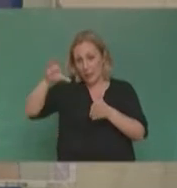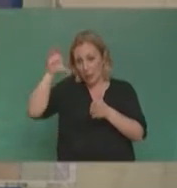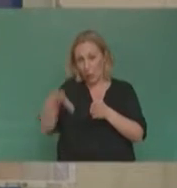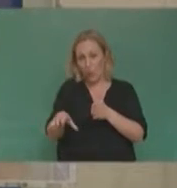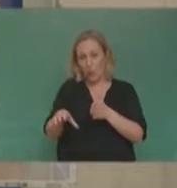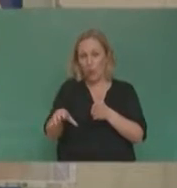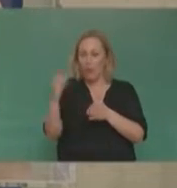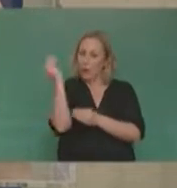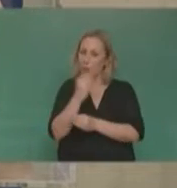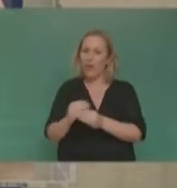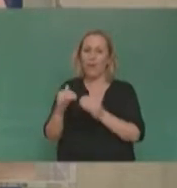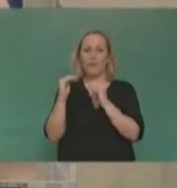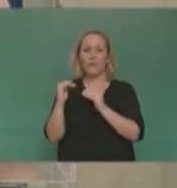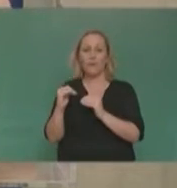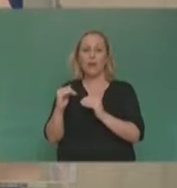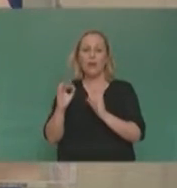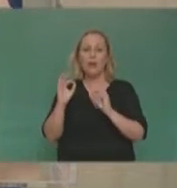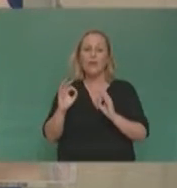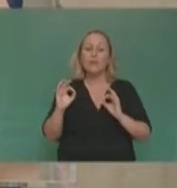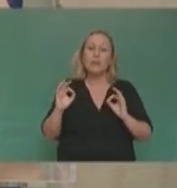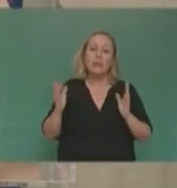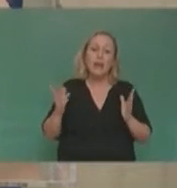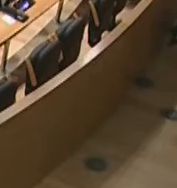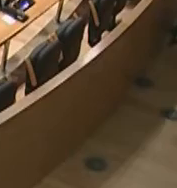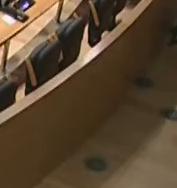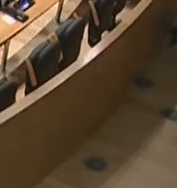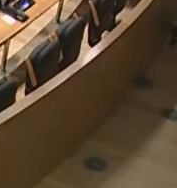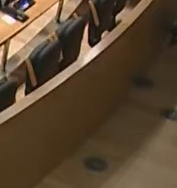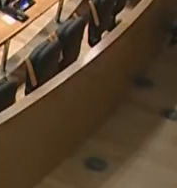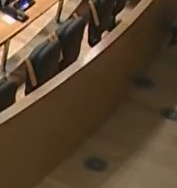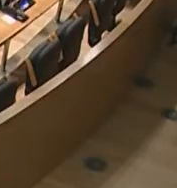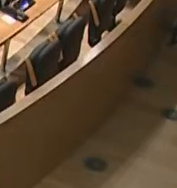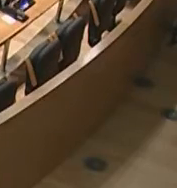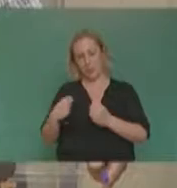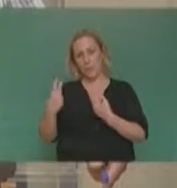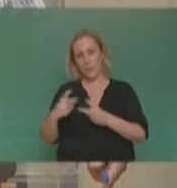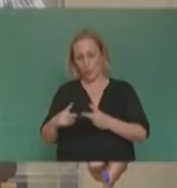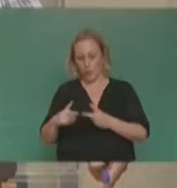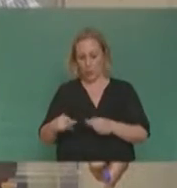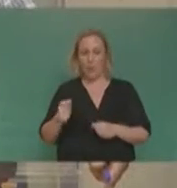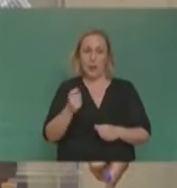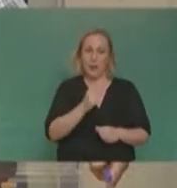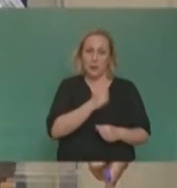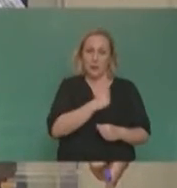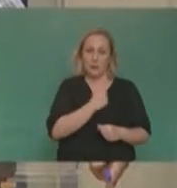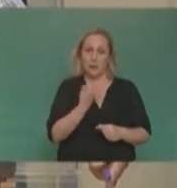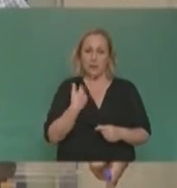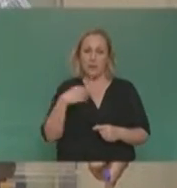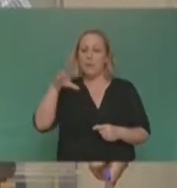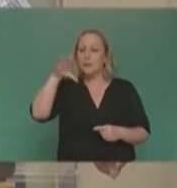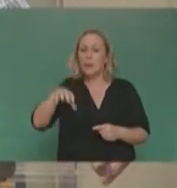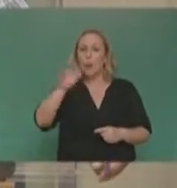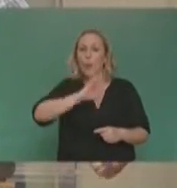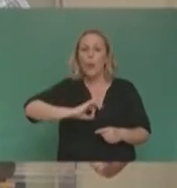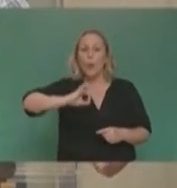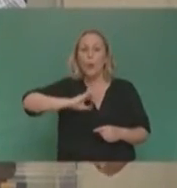Βεβαίως, δεν ξέρω αν αυτό μπορεί να συμβεί. Εμείς πιστεύουμε ότι το κριτήριο επιλογής της έδρας